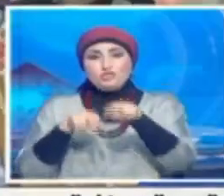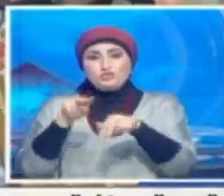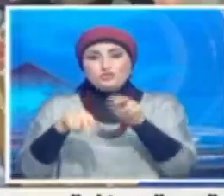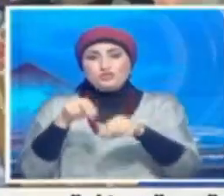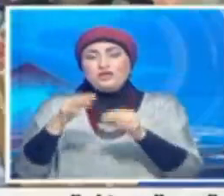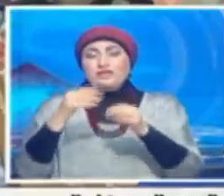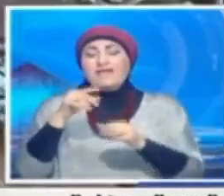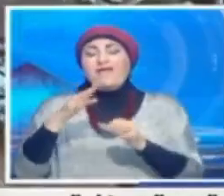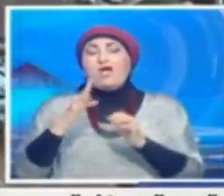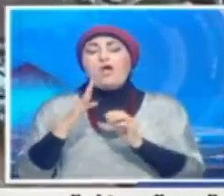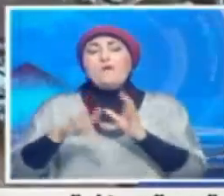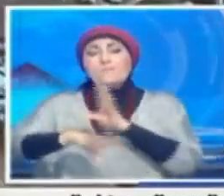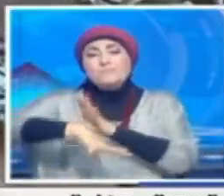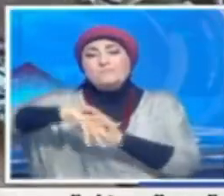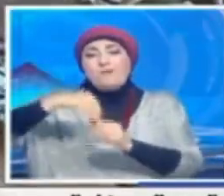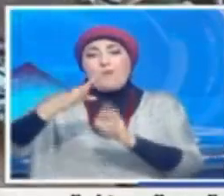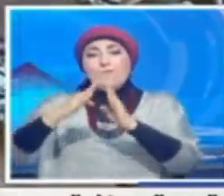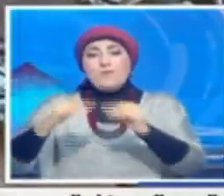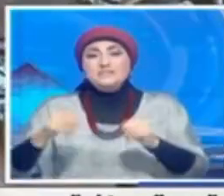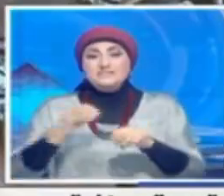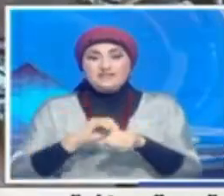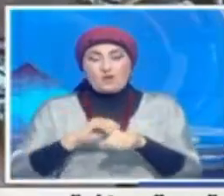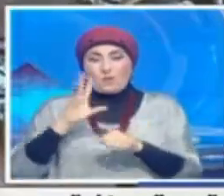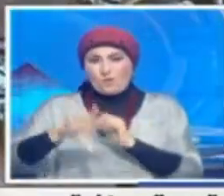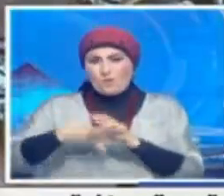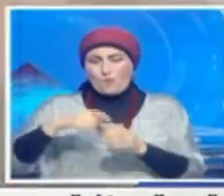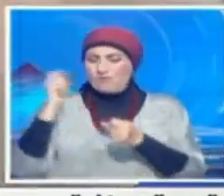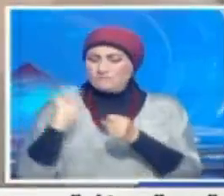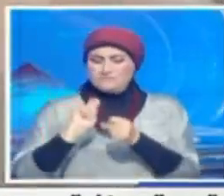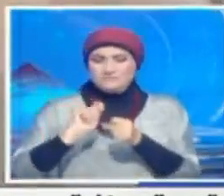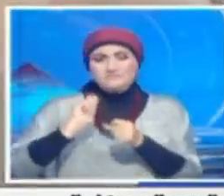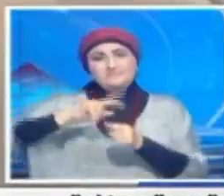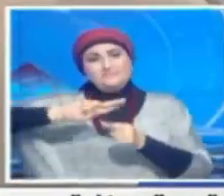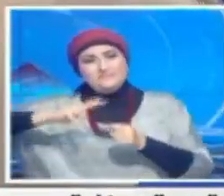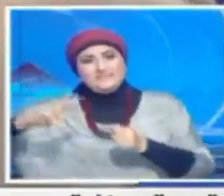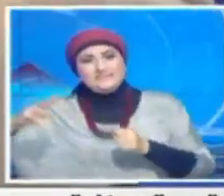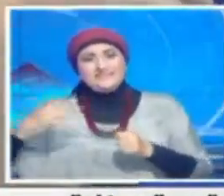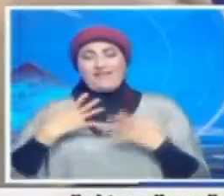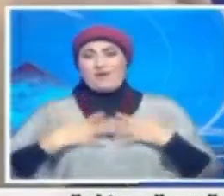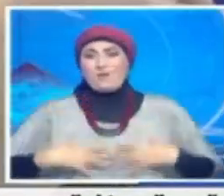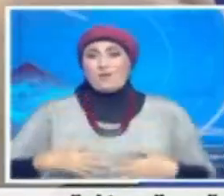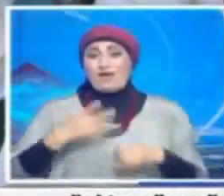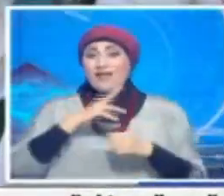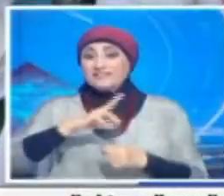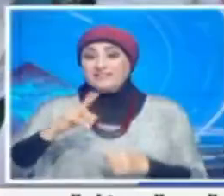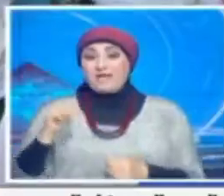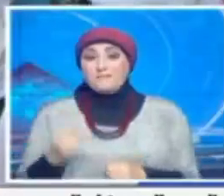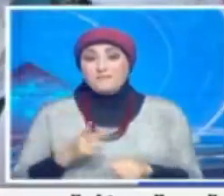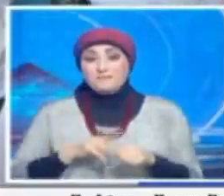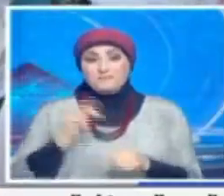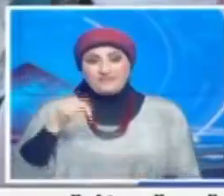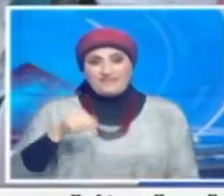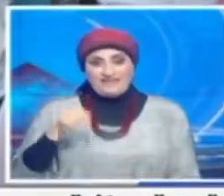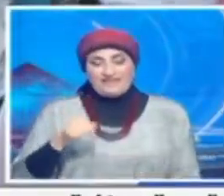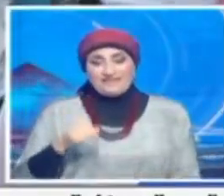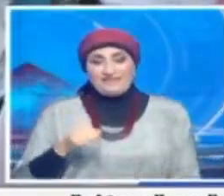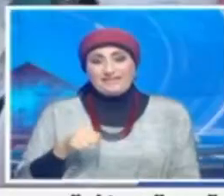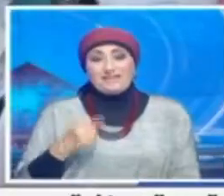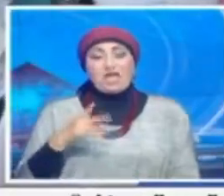بوزارة الخارجية لمساندة أصحاب الحرف والترويج لمنتجاتهم. احنا شغلنا أقطان مصرية